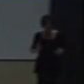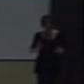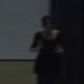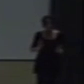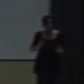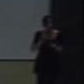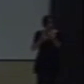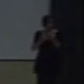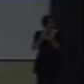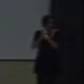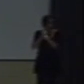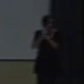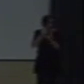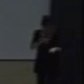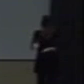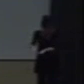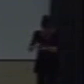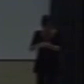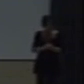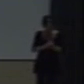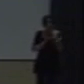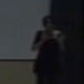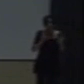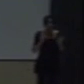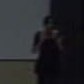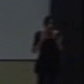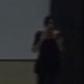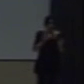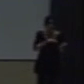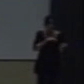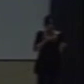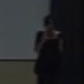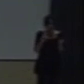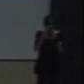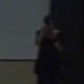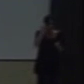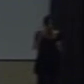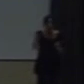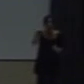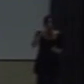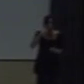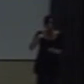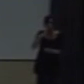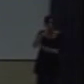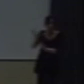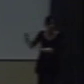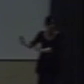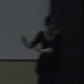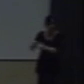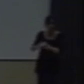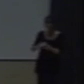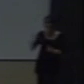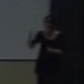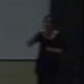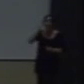seva feina, és aquest objectiu, però d'una forma honesta. Jo vull pensar que això és així. No? No, home, tu